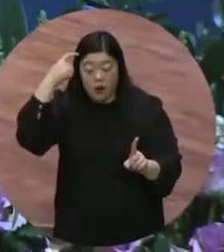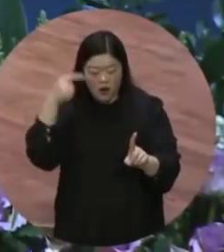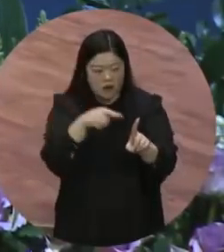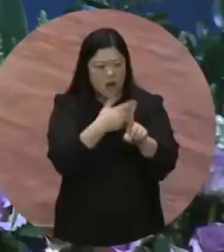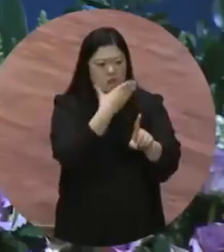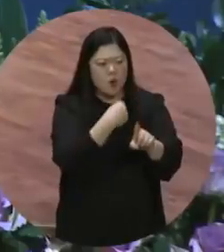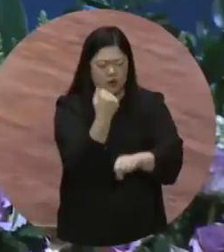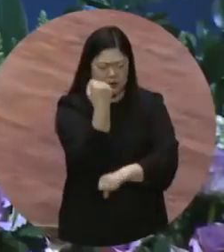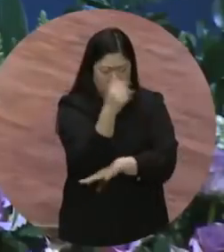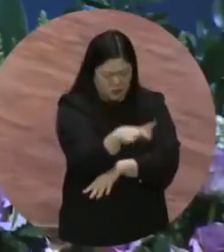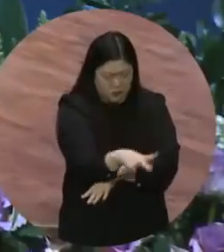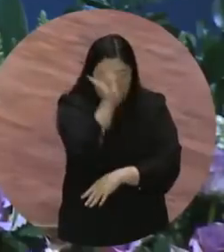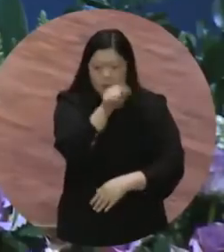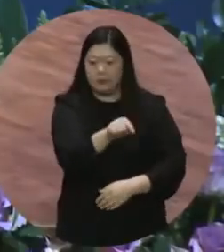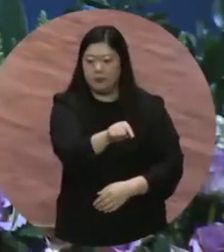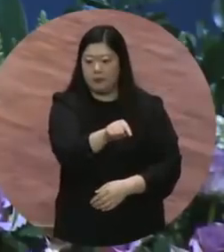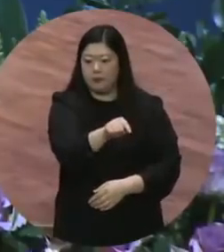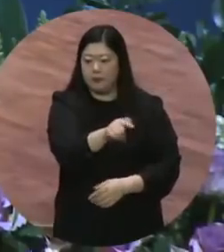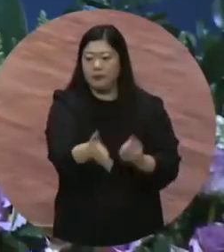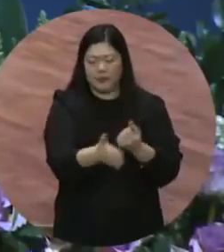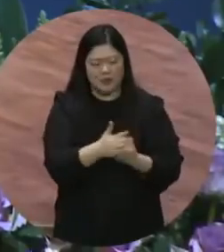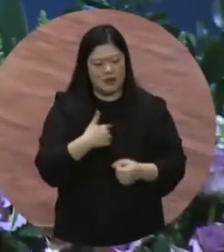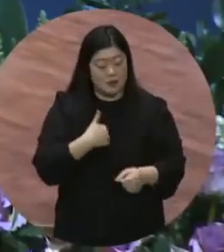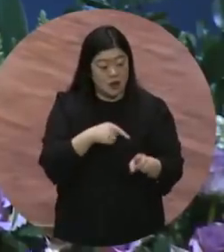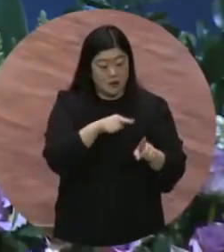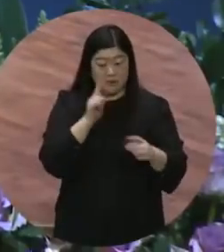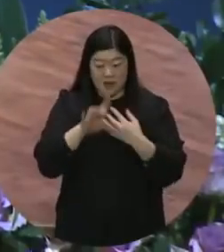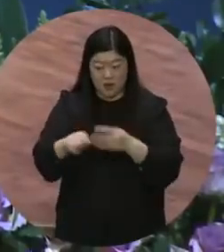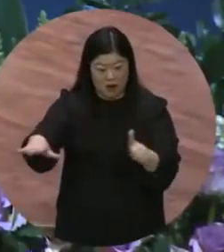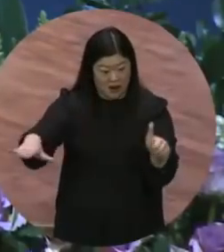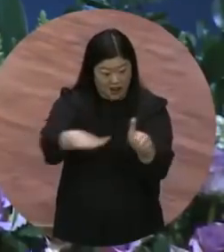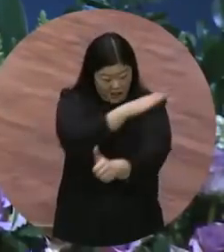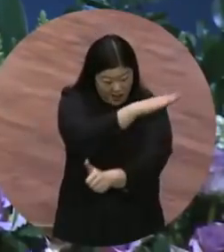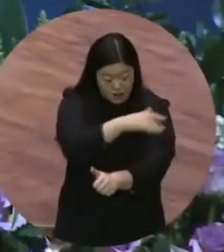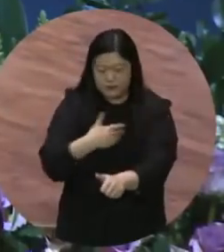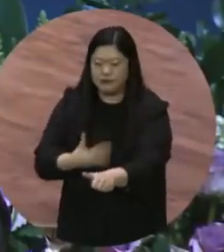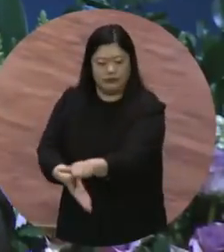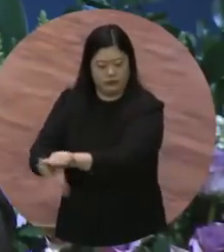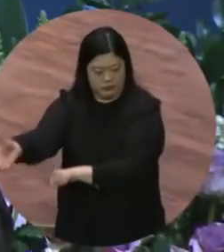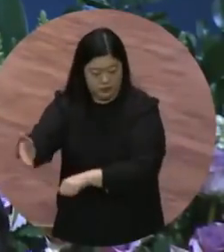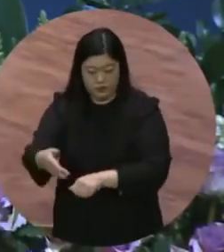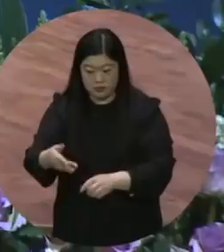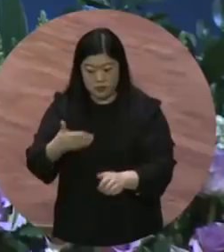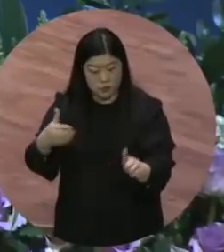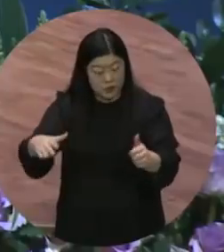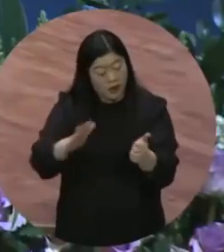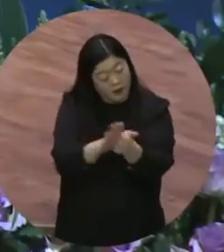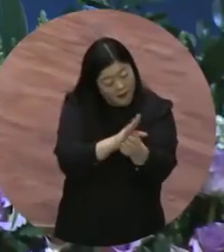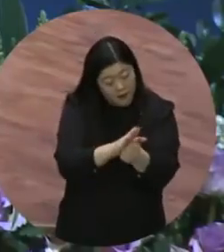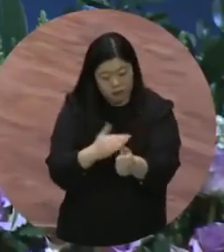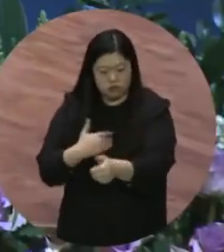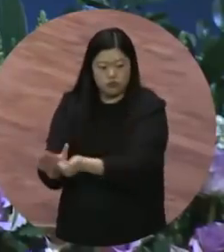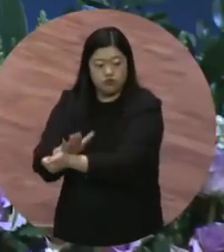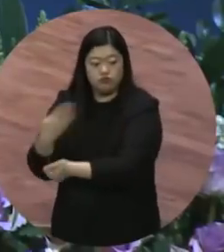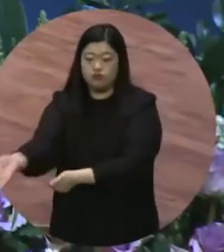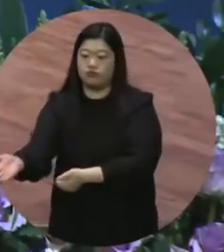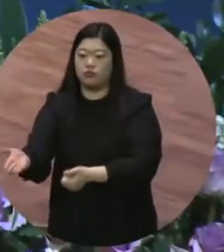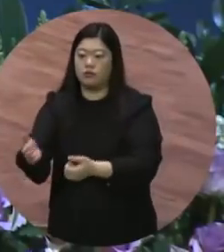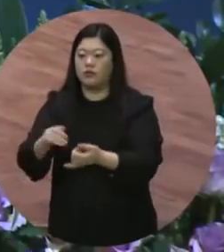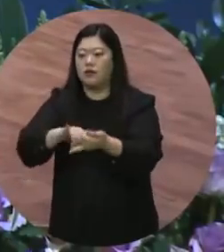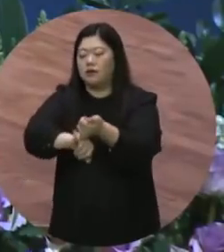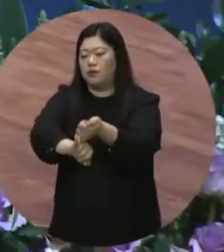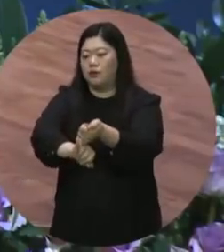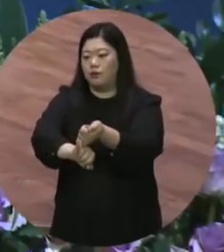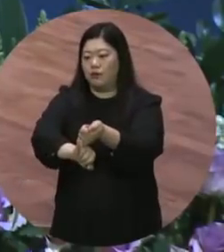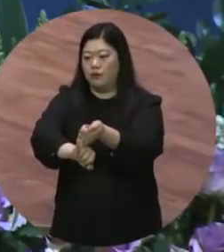시작이고 근원이기 때문에 이런 일을 내가 하겠다는 것. 이것이 하나님의 열심입니다. 그렇다면 이 말씀을 통해서